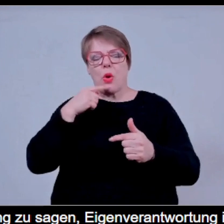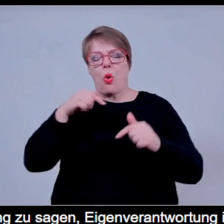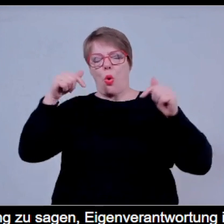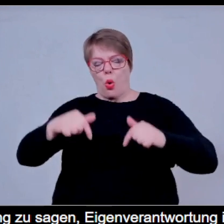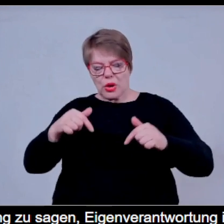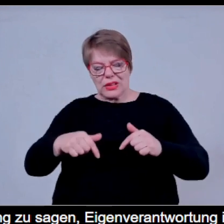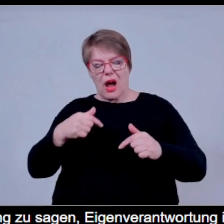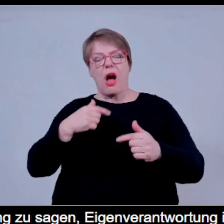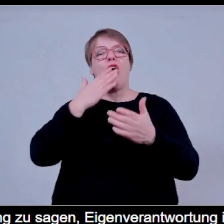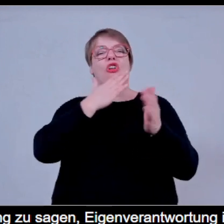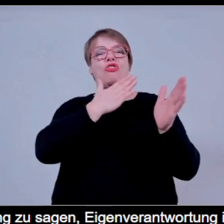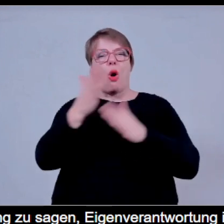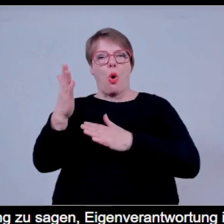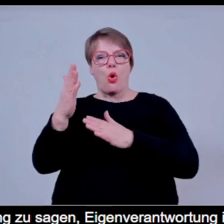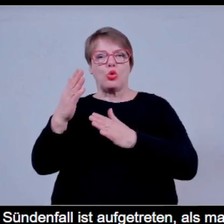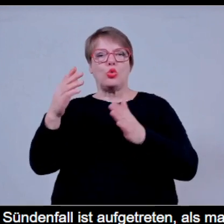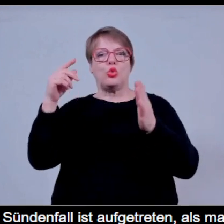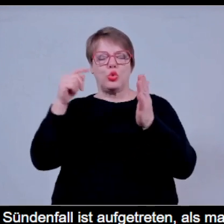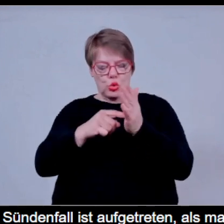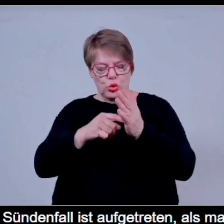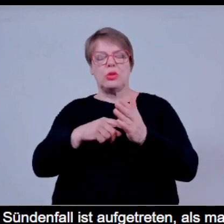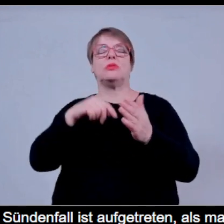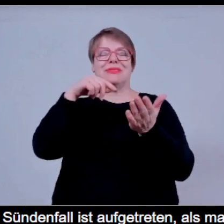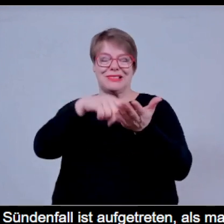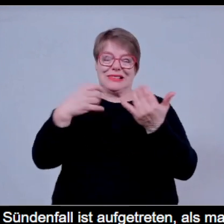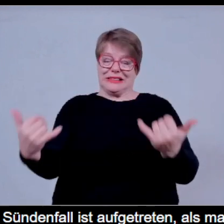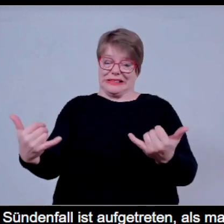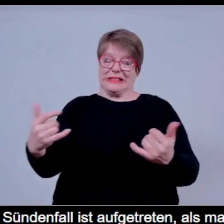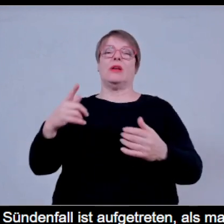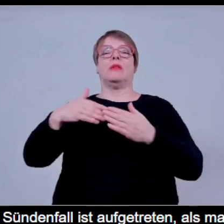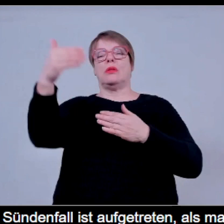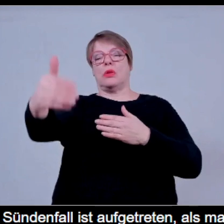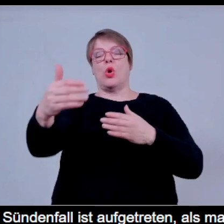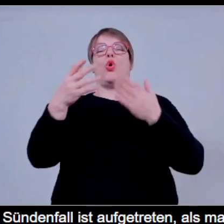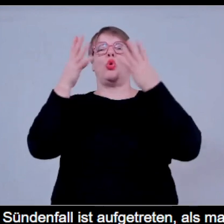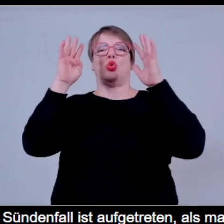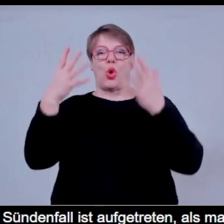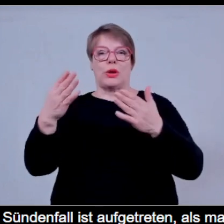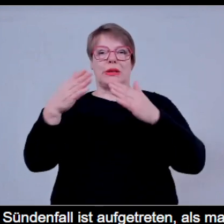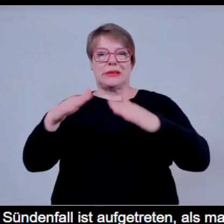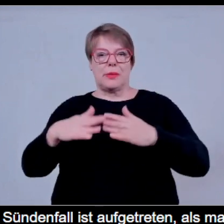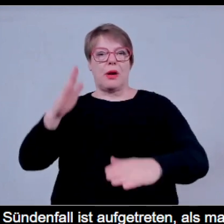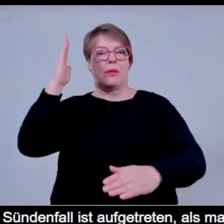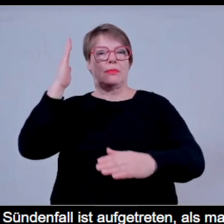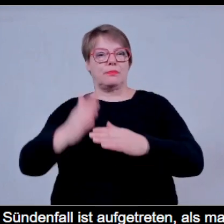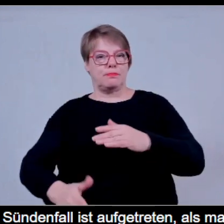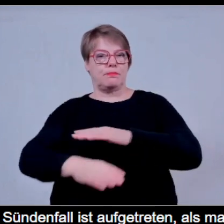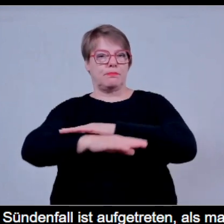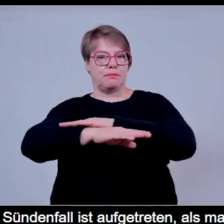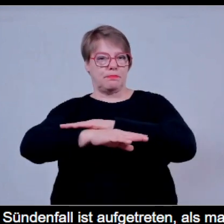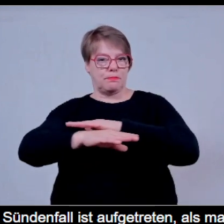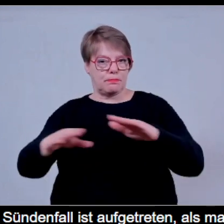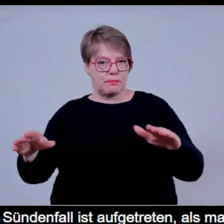und all dieser Dinge, dann schließe ich auch nicht aus, dass wir wieder mal andere Maßnahmen treffen müssen. Aber wir müssen auch Lage angepasst zu dem Zeitpunkt